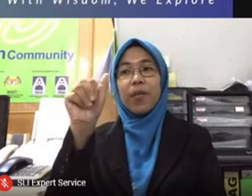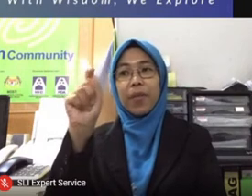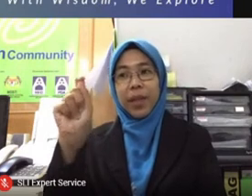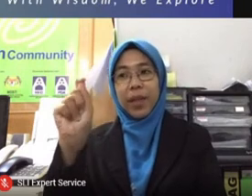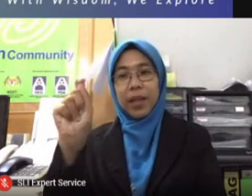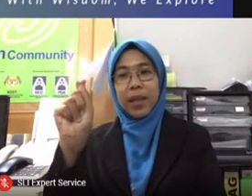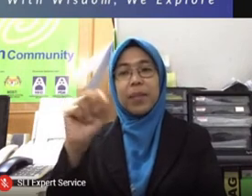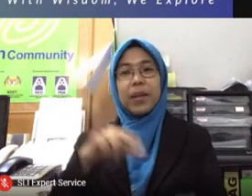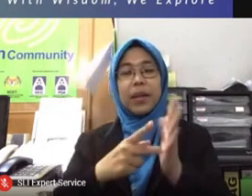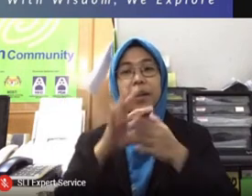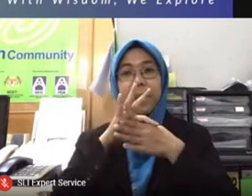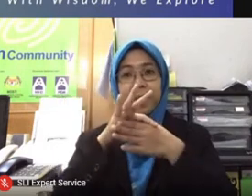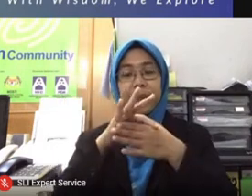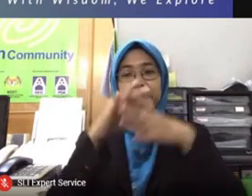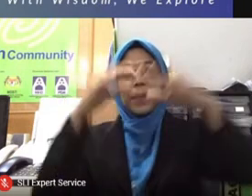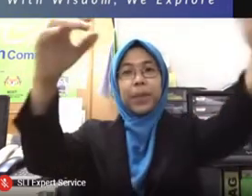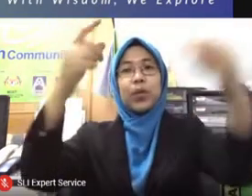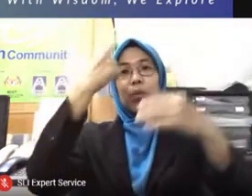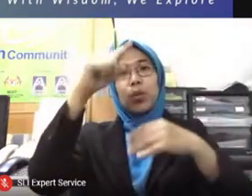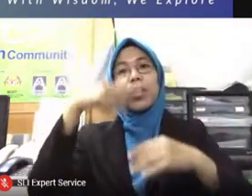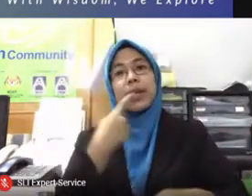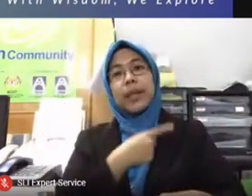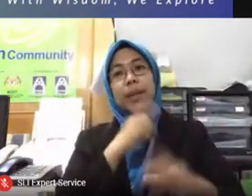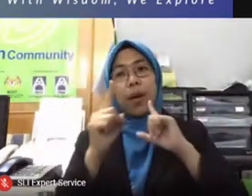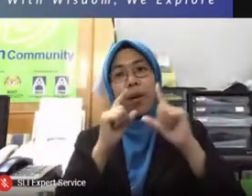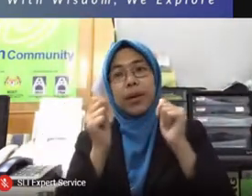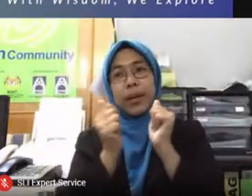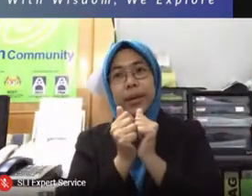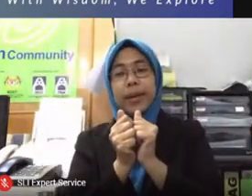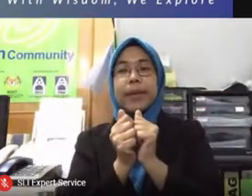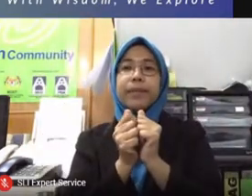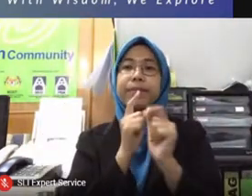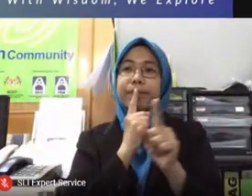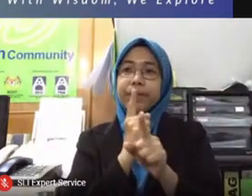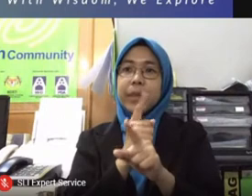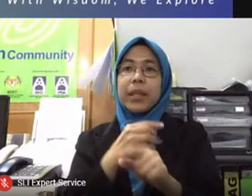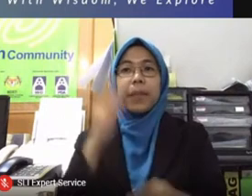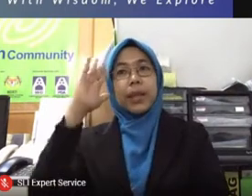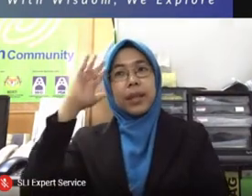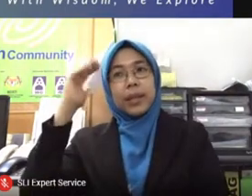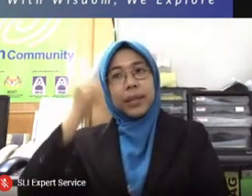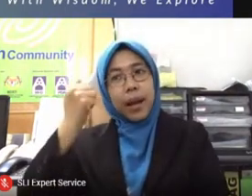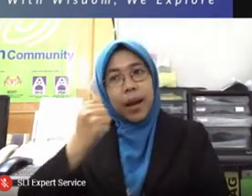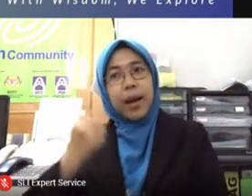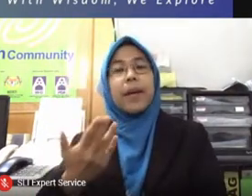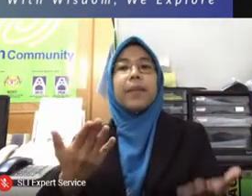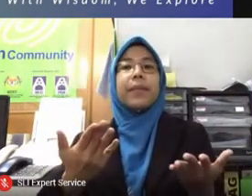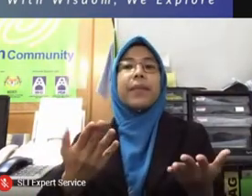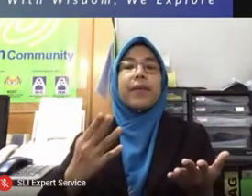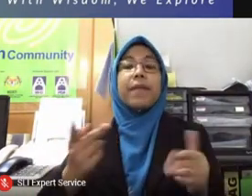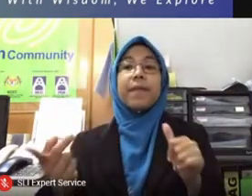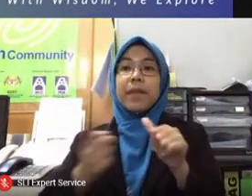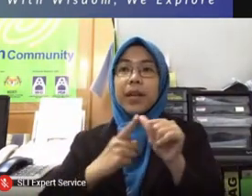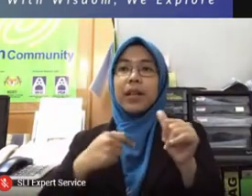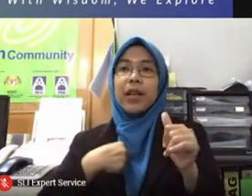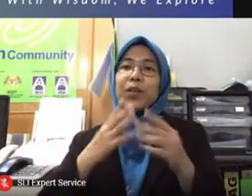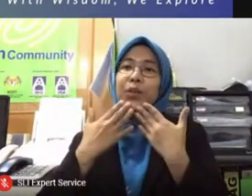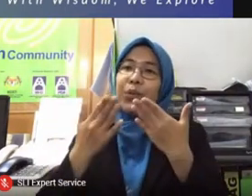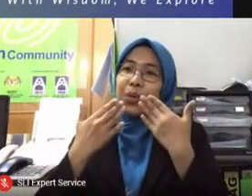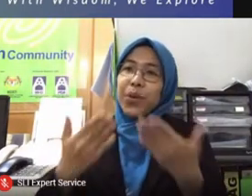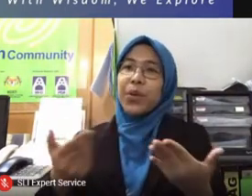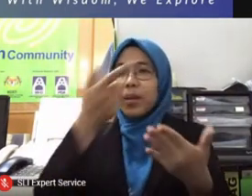kita panggil content lah. Content untuk kita bercakap secara spontan. Kita bagi salam. Kemudian pertama sekali saya bersyukur